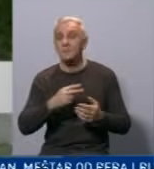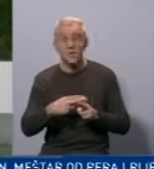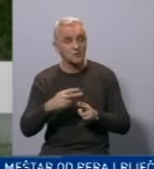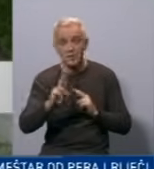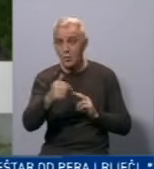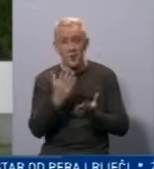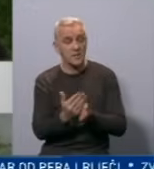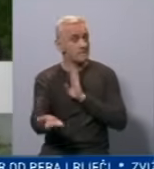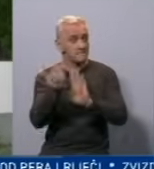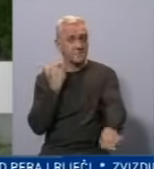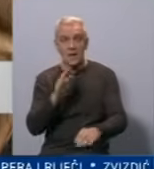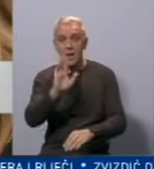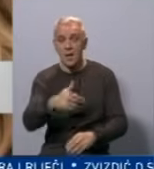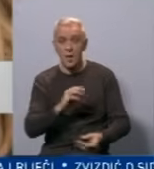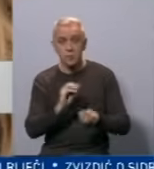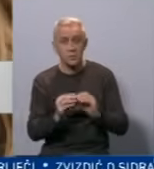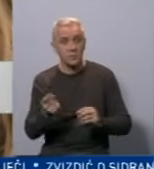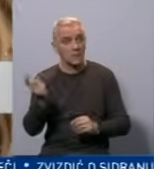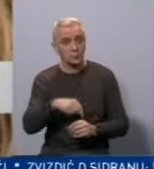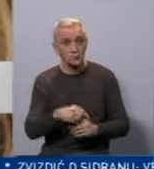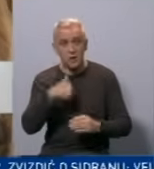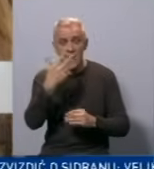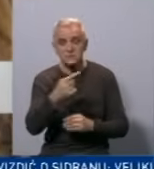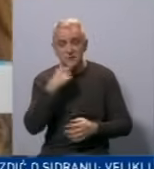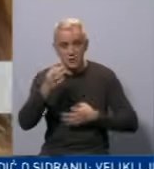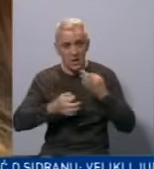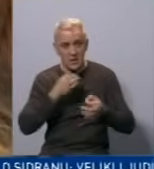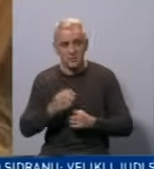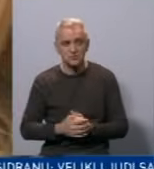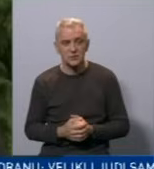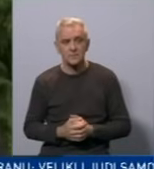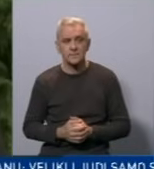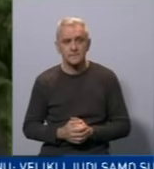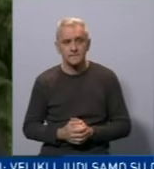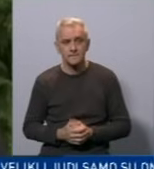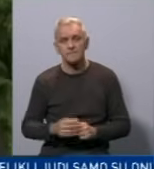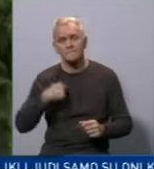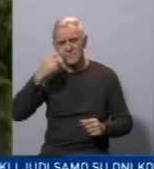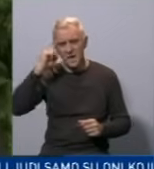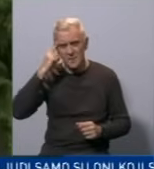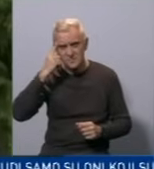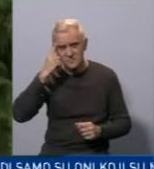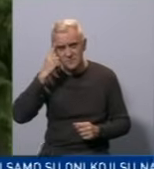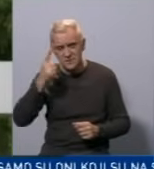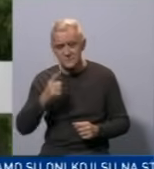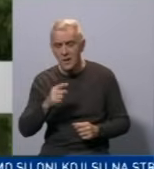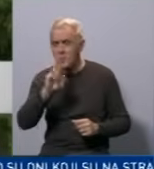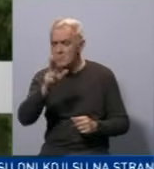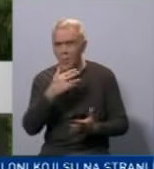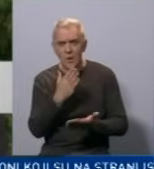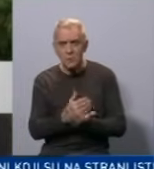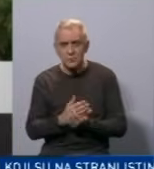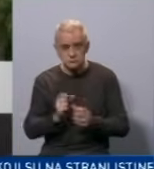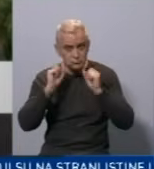prije nego što moguće posljedice stignu na naplatu, stavi analitičarke Tanje Topić. Mislim da je otrežnjenje moralo